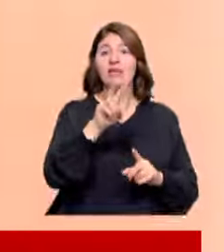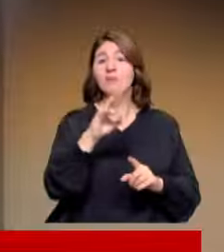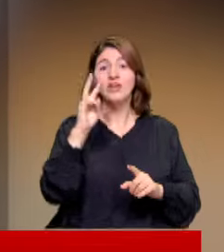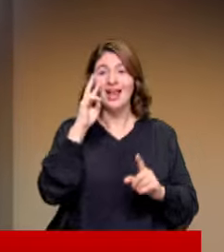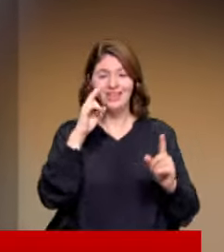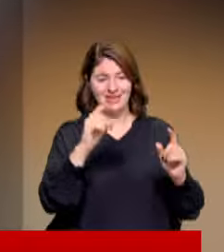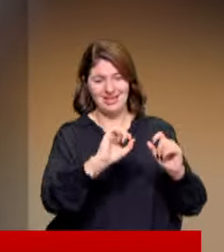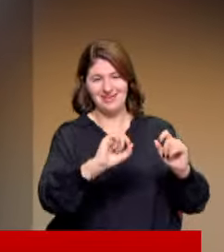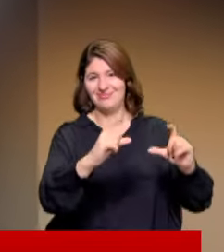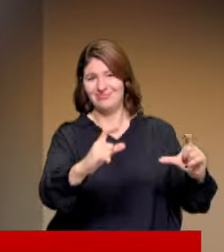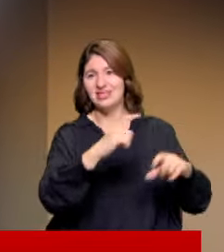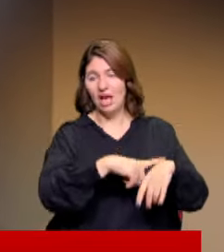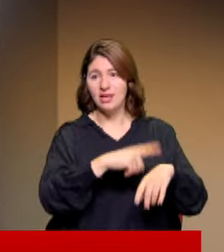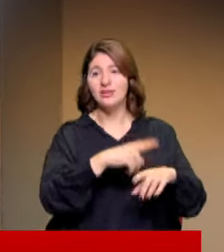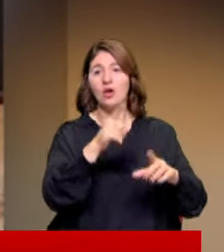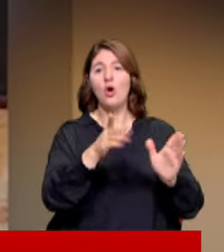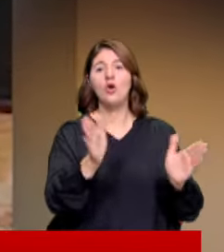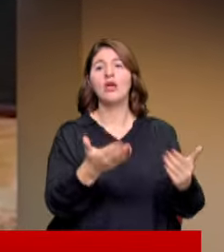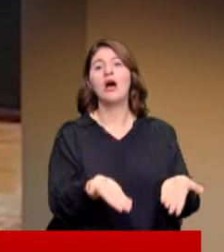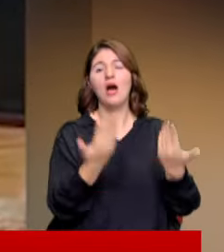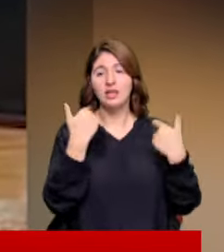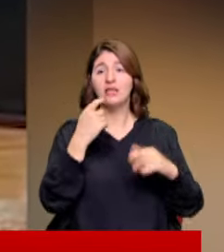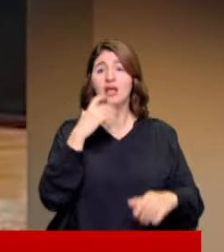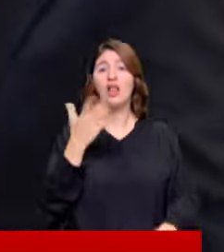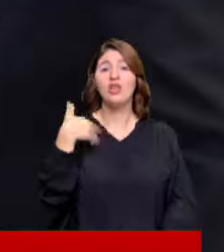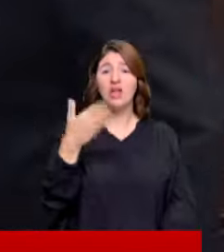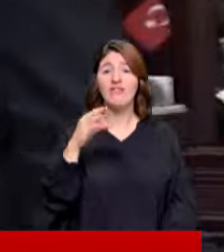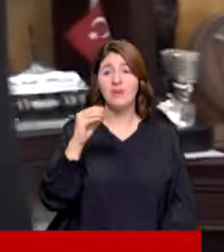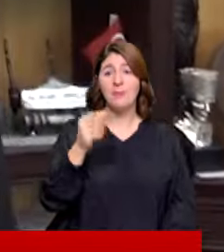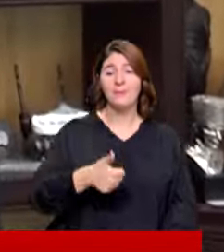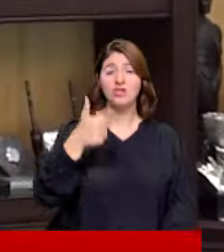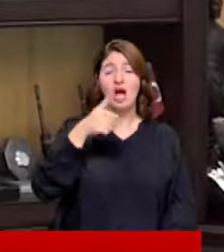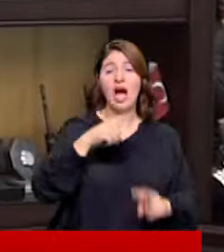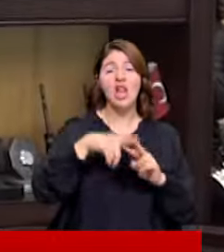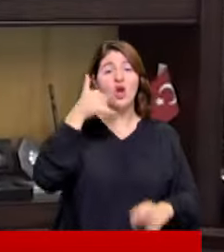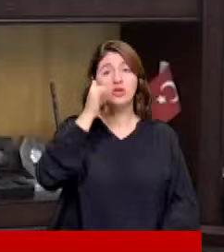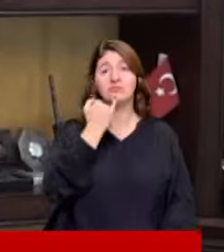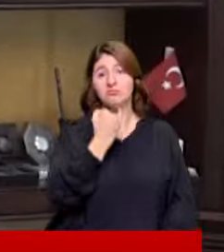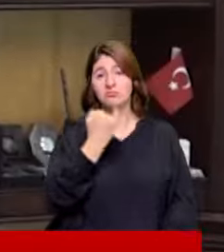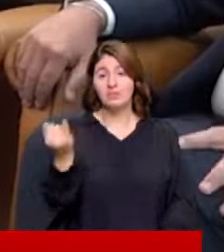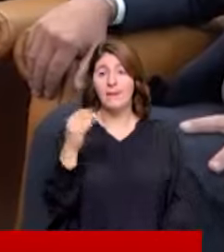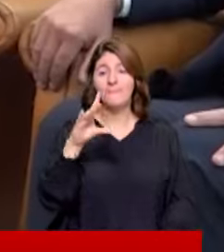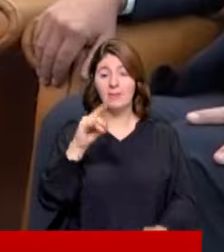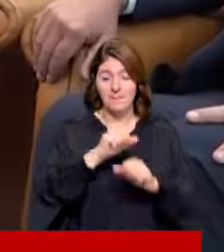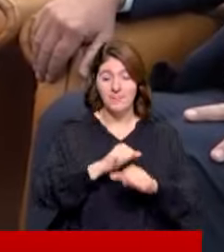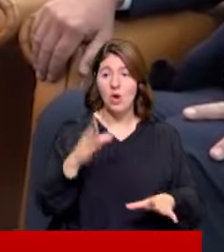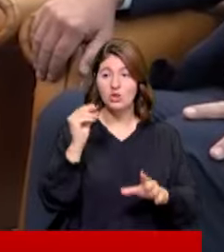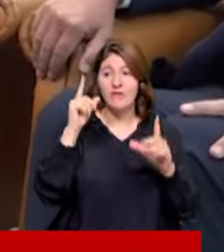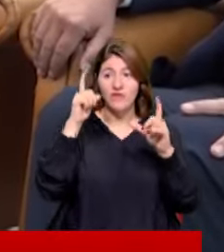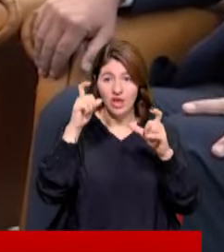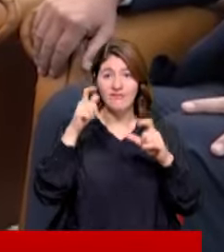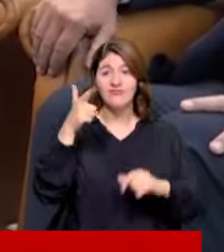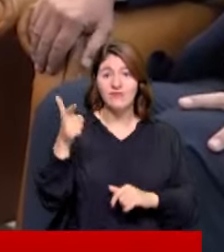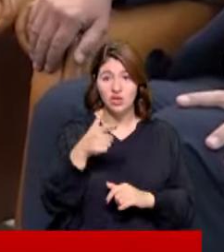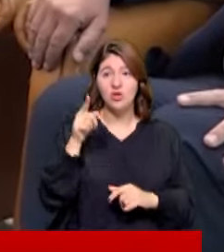kaldırdı MHP lideri Cumhur İttifakı sonrası. Yıllar sonra Fenerbahçe Başkanı Ali Koç'un ziyaretinde MHP'nin paylaştığı fotoğraf ve